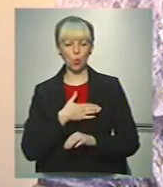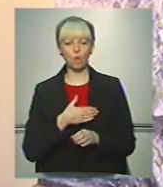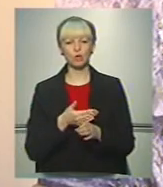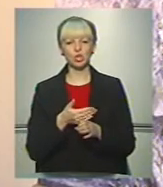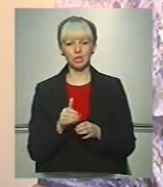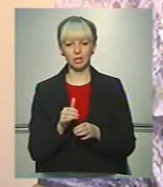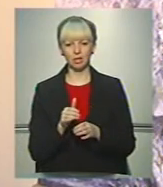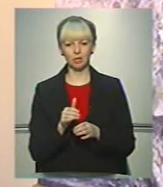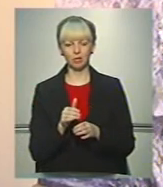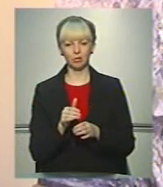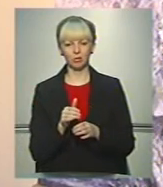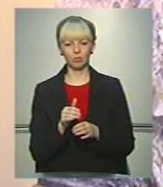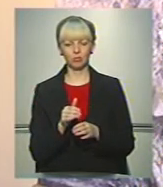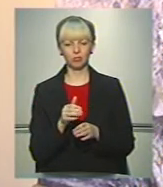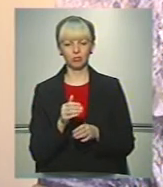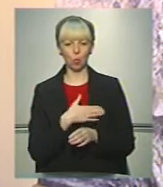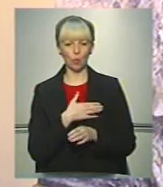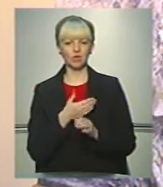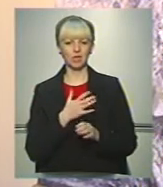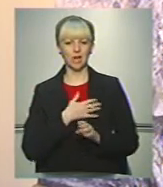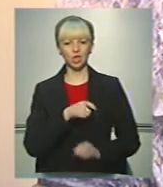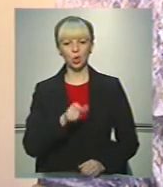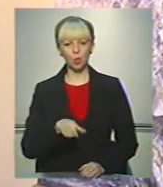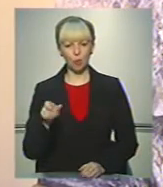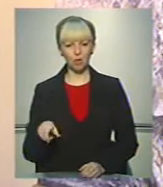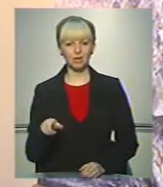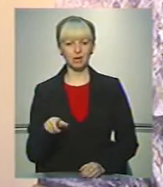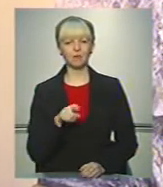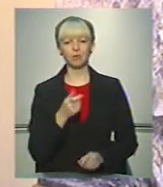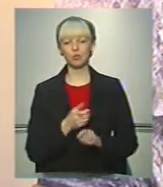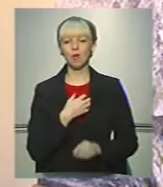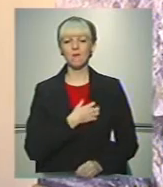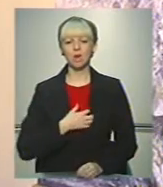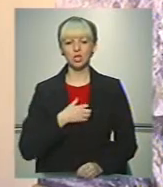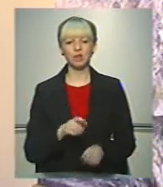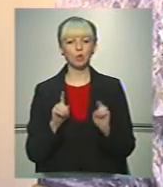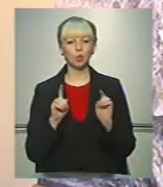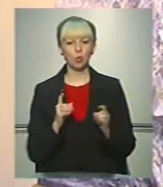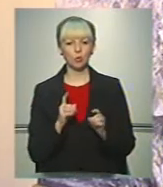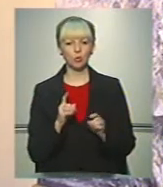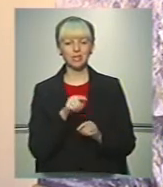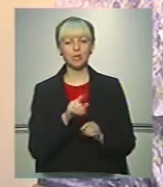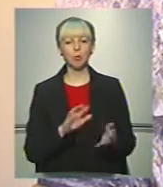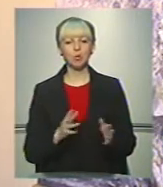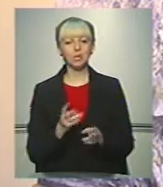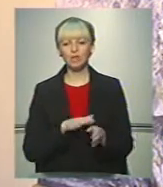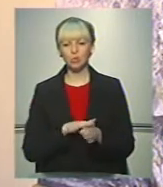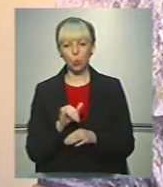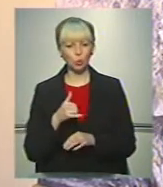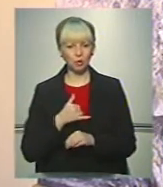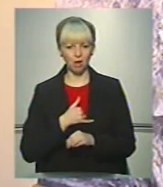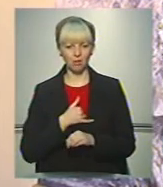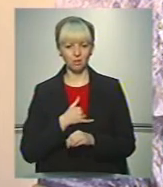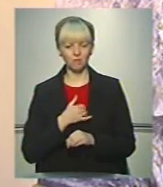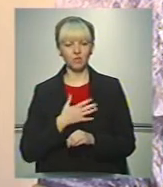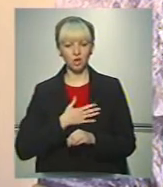частину наших громадян. І воно дуже важливе, тому що ті події, які відбуваються у нас,